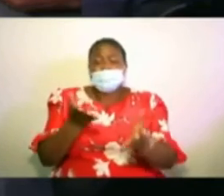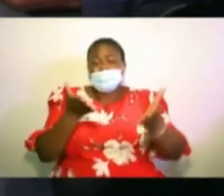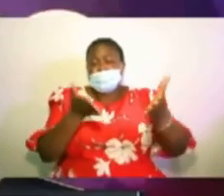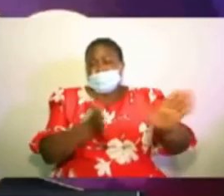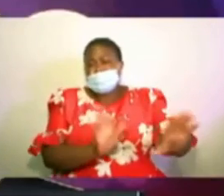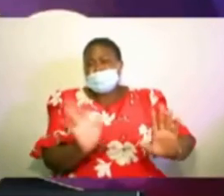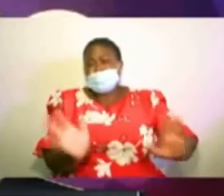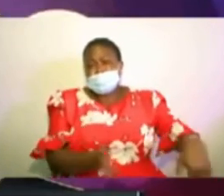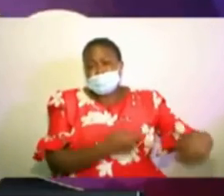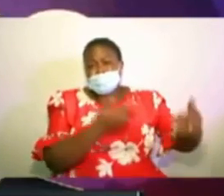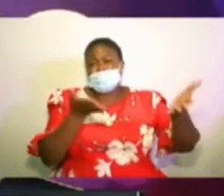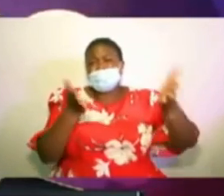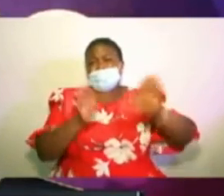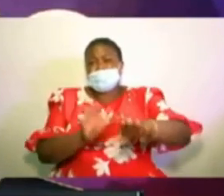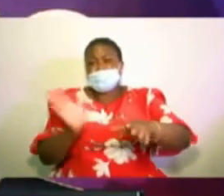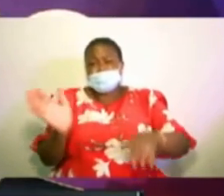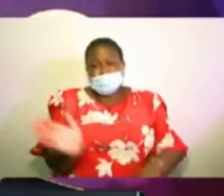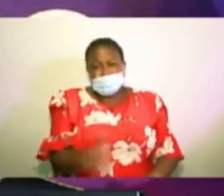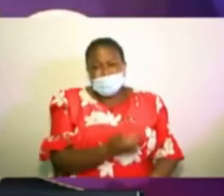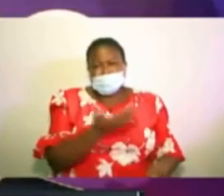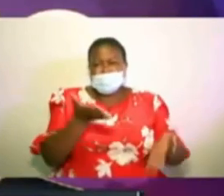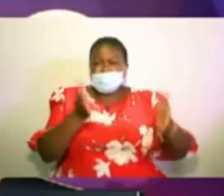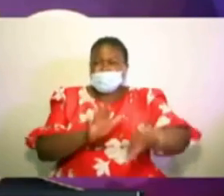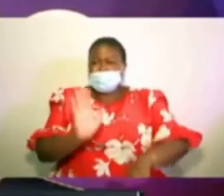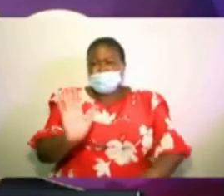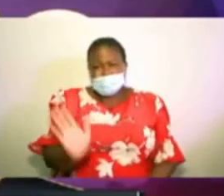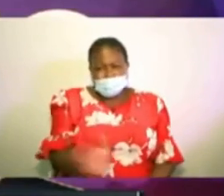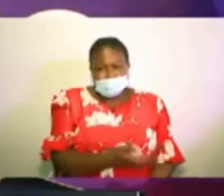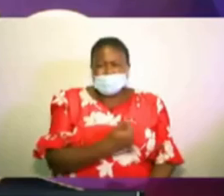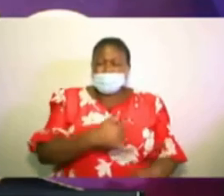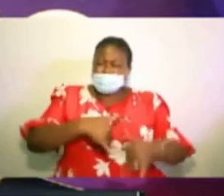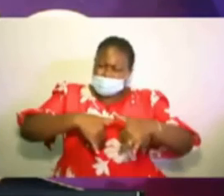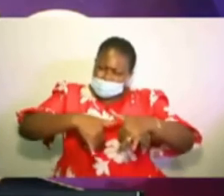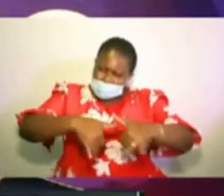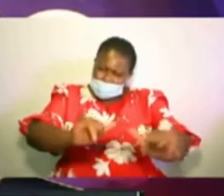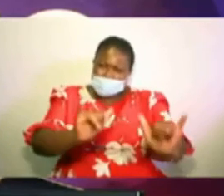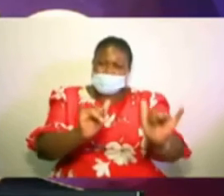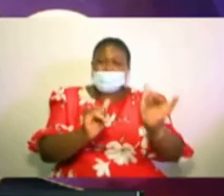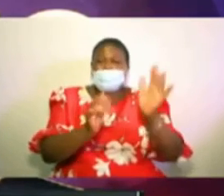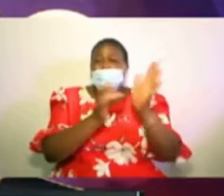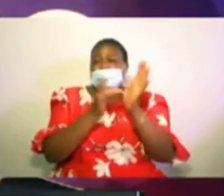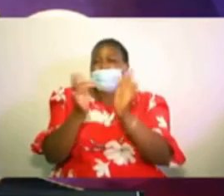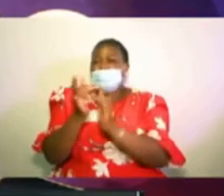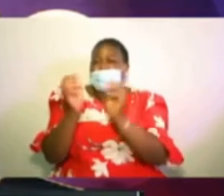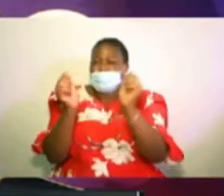en génération. Generation after generation. De génération en génération.